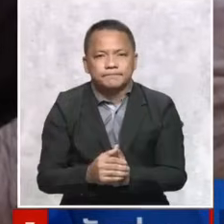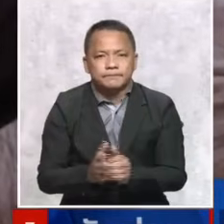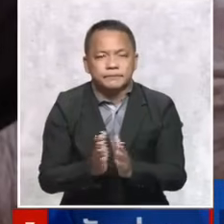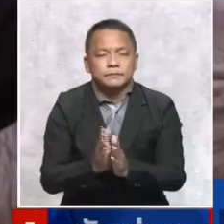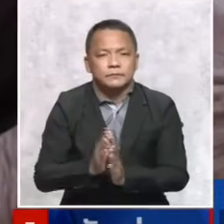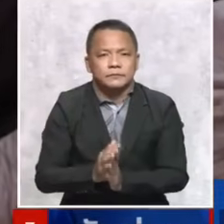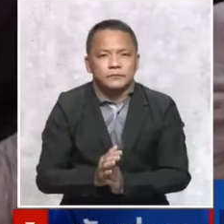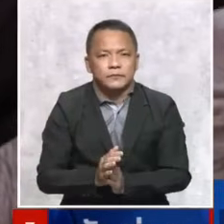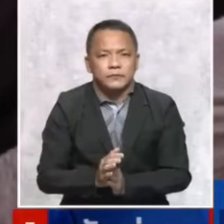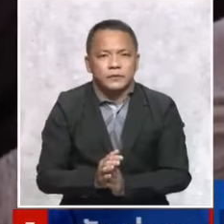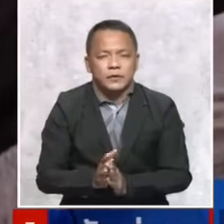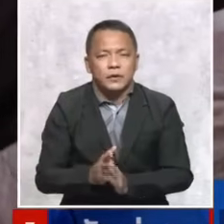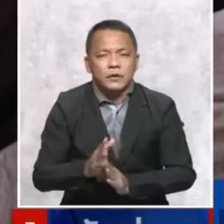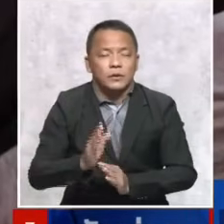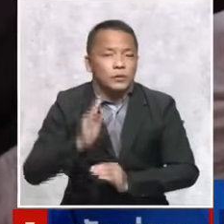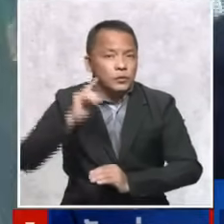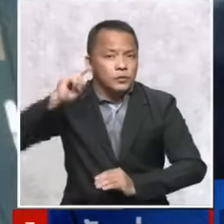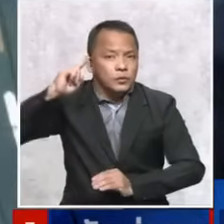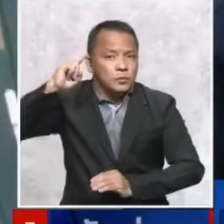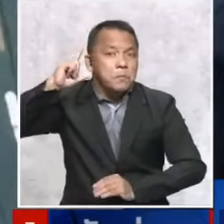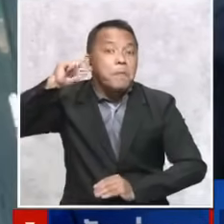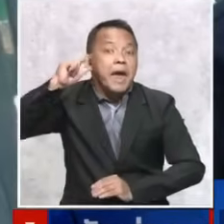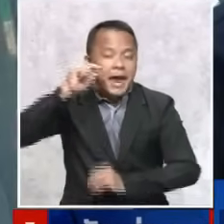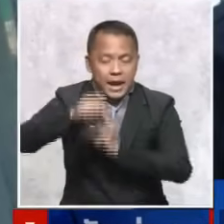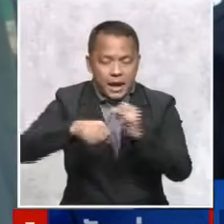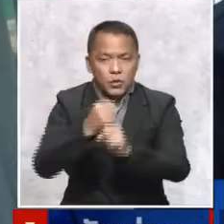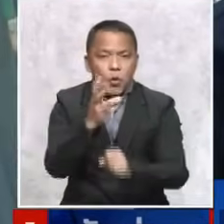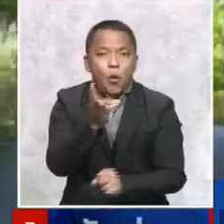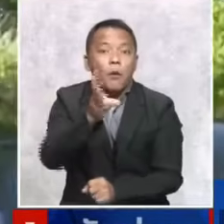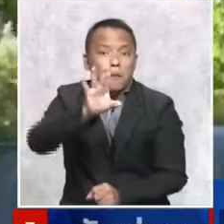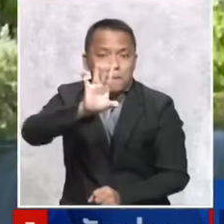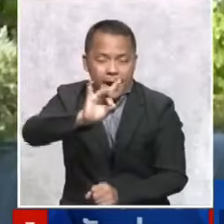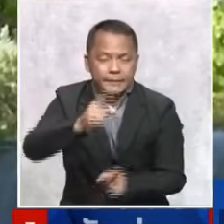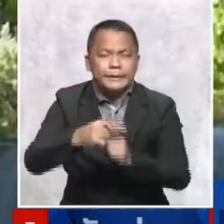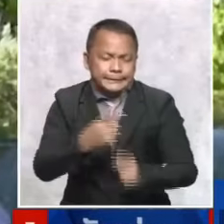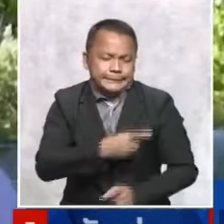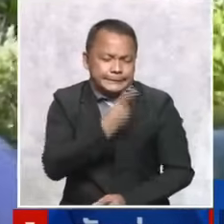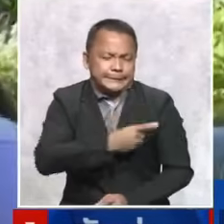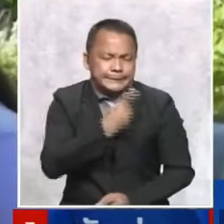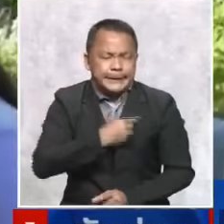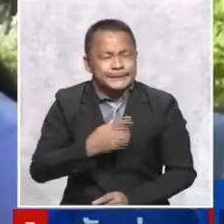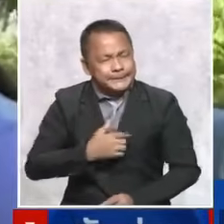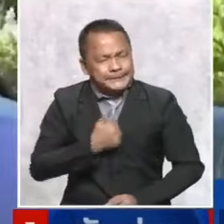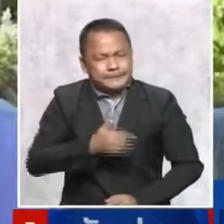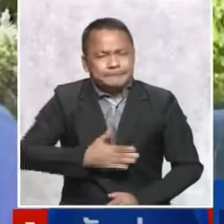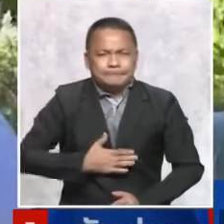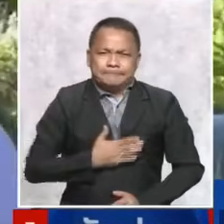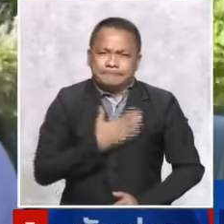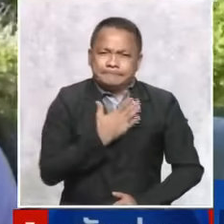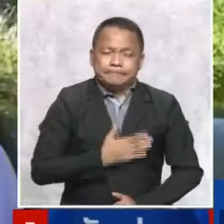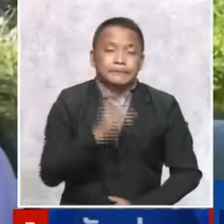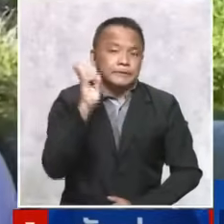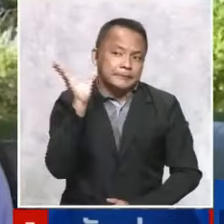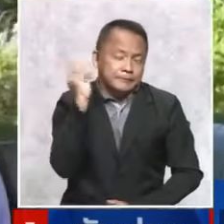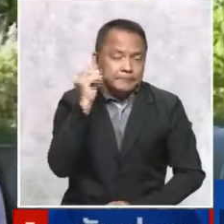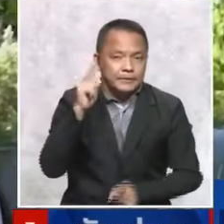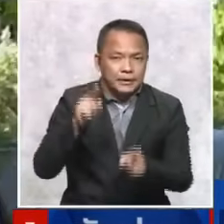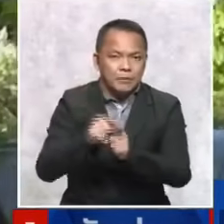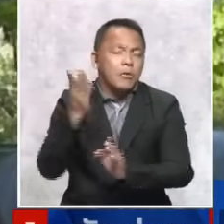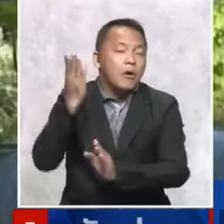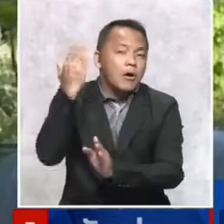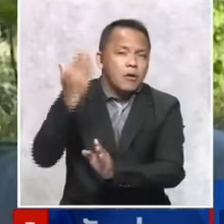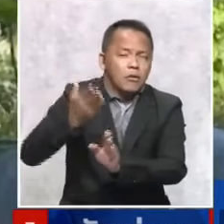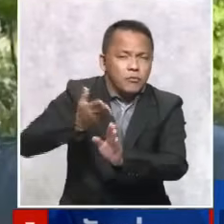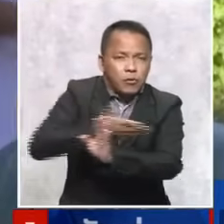วนจันจันจรอายุ68ปีแม่ของสันติบอกนะคะว่าดีใจจนบอกไม่ถูกเลยหลังจากที่ทราบข่าวซึ่งที่ผ่านมา